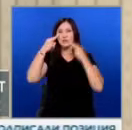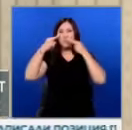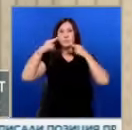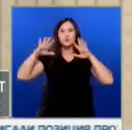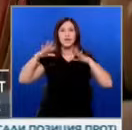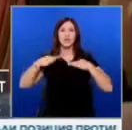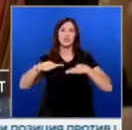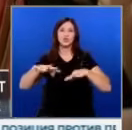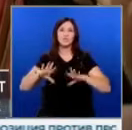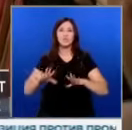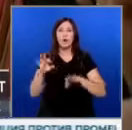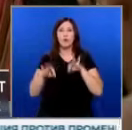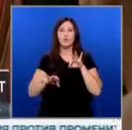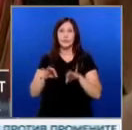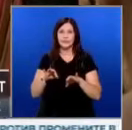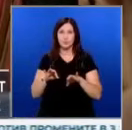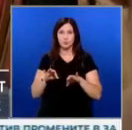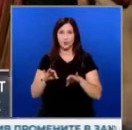прозрачни и свободни избори.